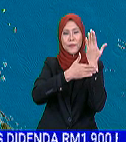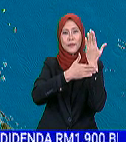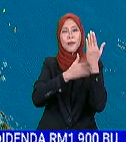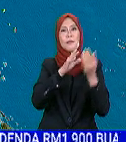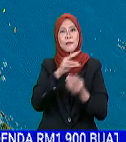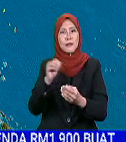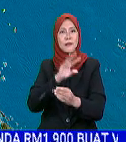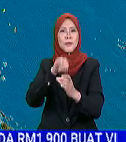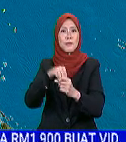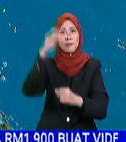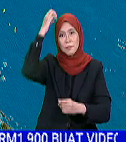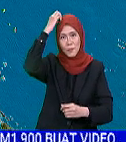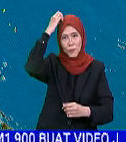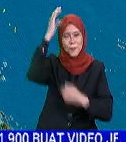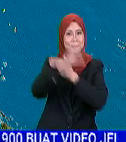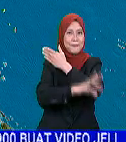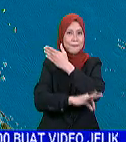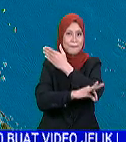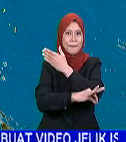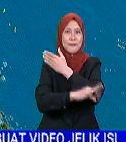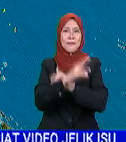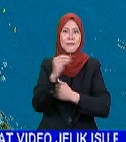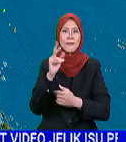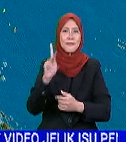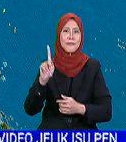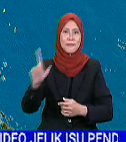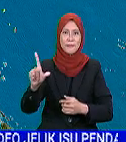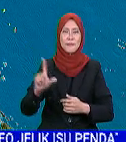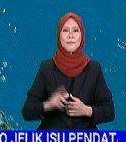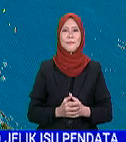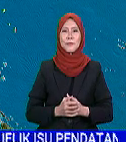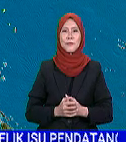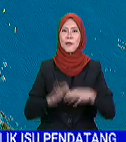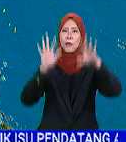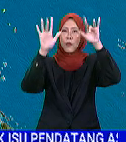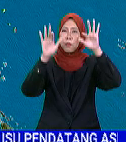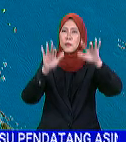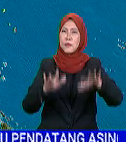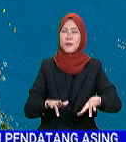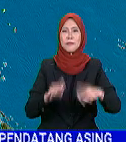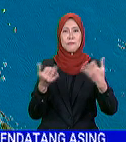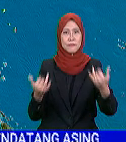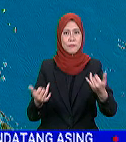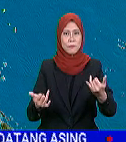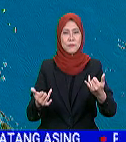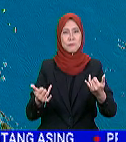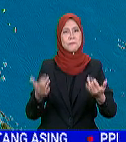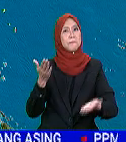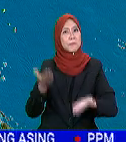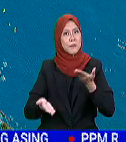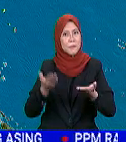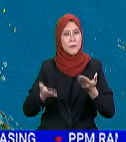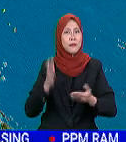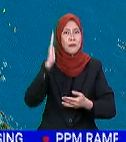termasuklah di sekitar Selangor, Negeri Sembilan dan juga Kuala Lumpur. Keadaan hujan yang sedang berlaku ketika ini dijangka